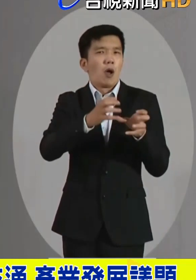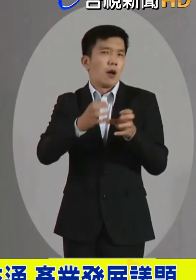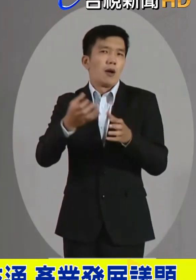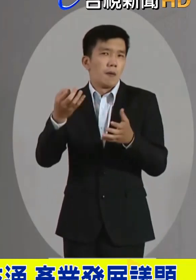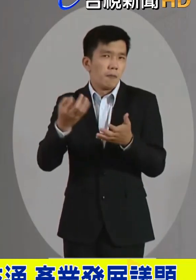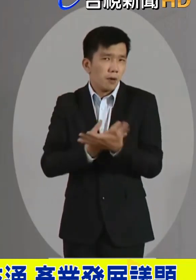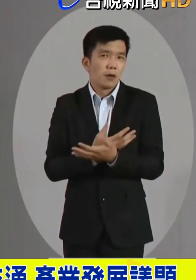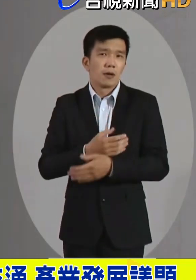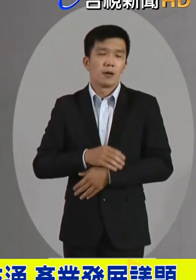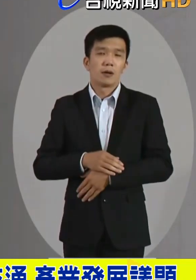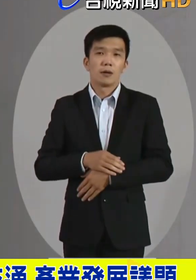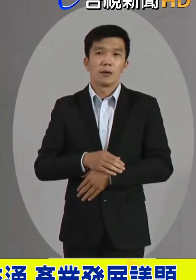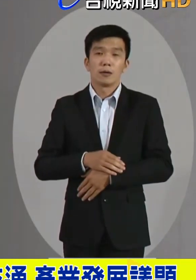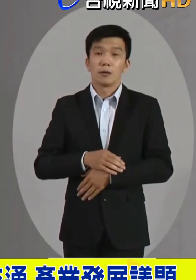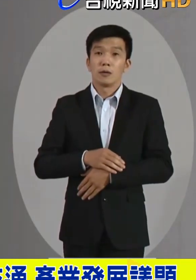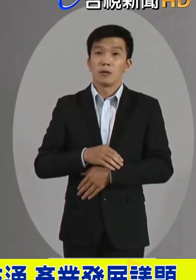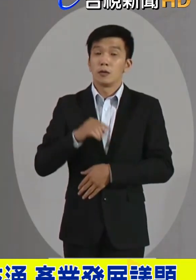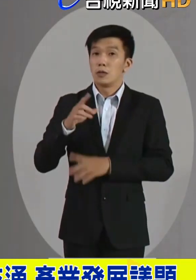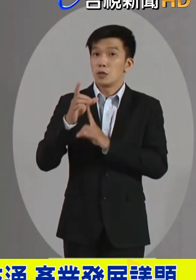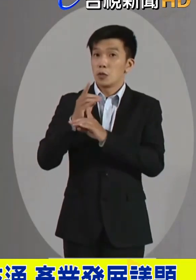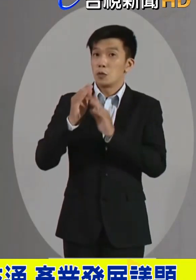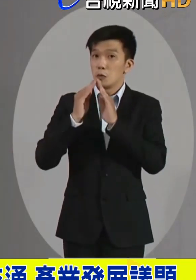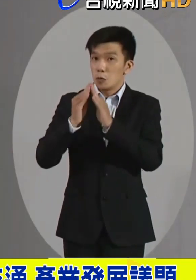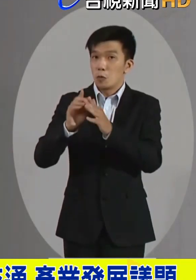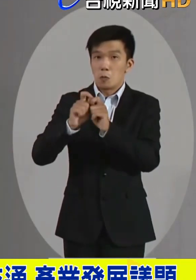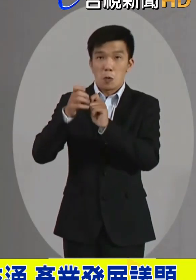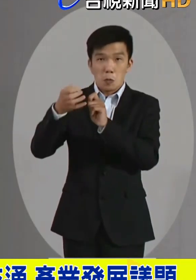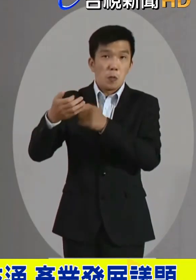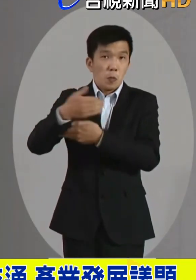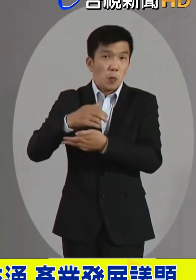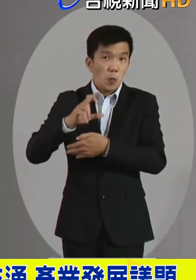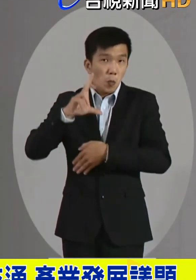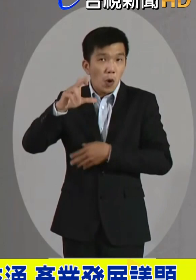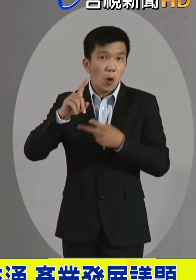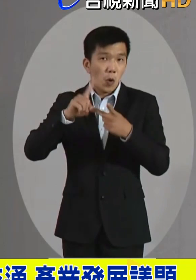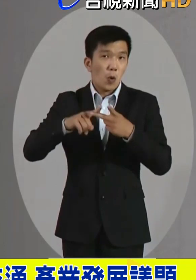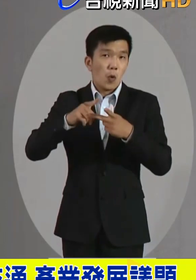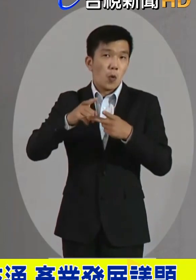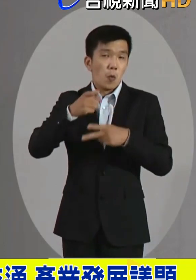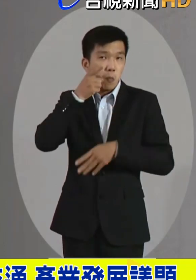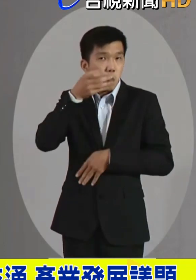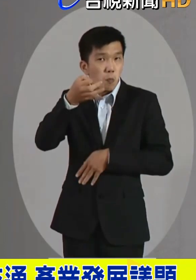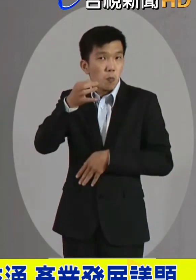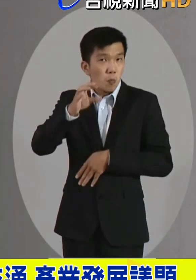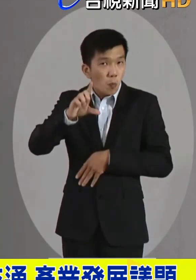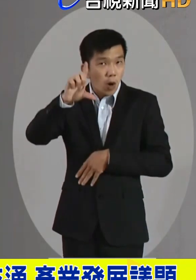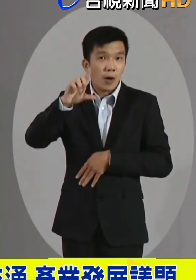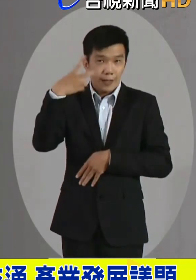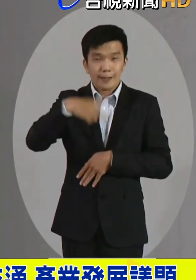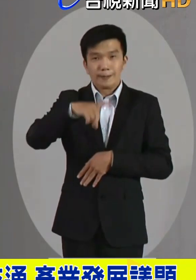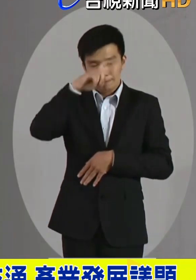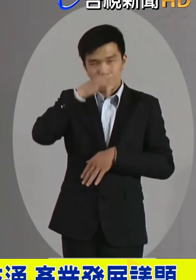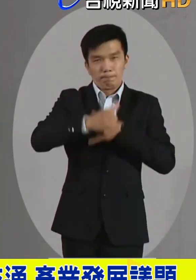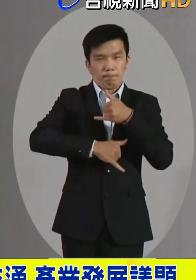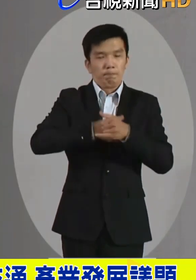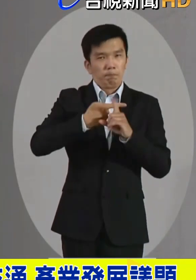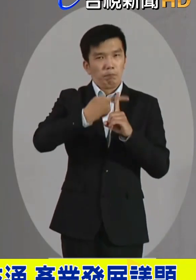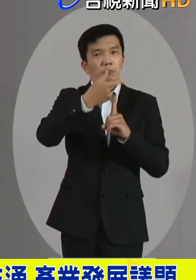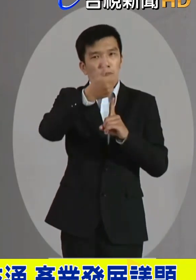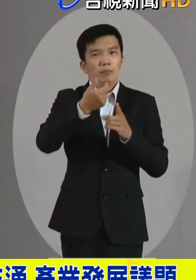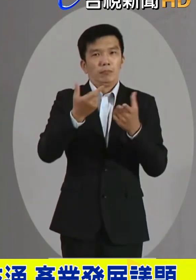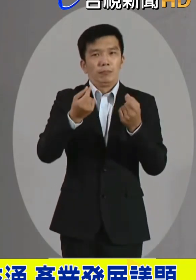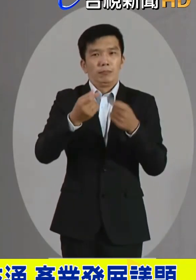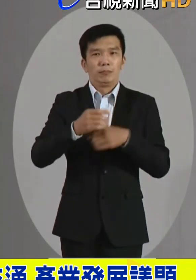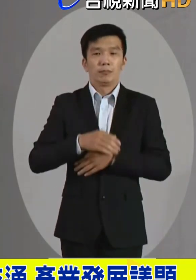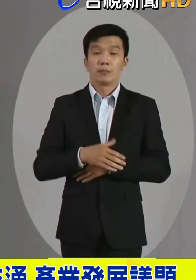以我们不是只有收入高，创税能力高，生活品质应该要值得更好一起来。过去八年，